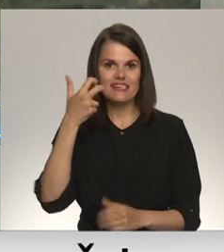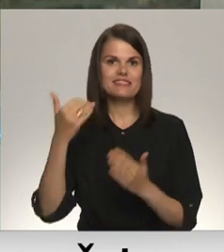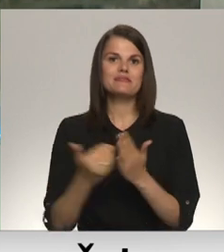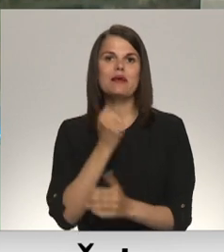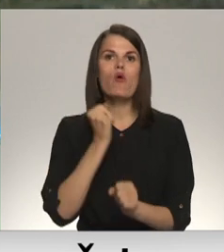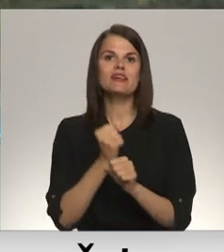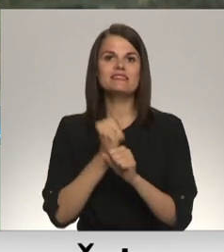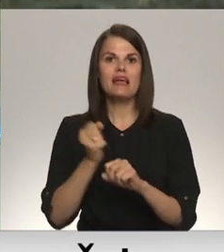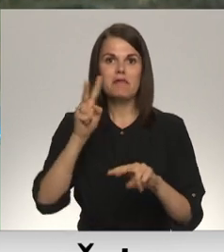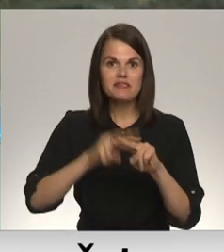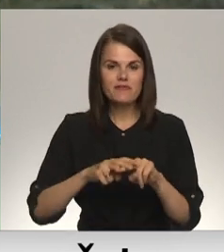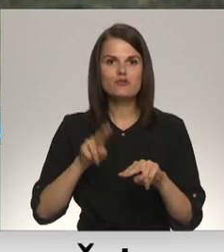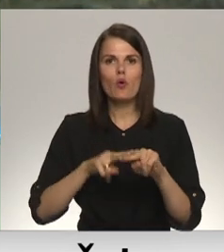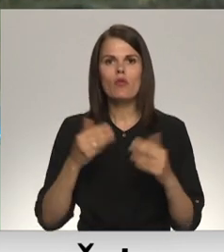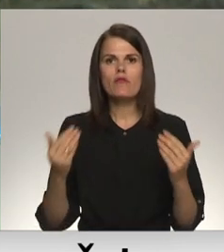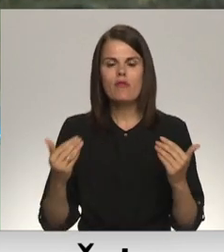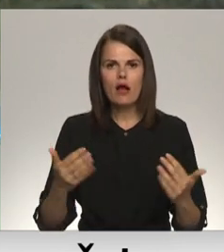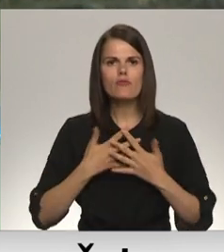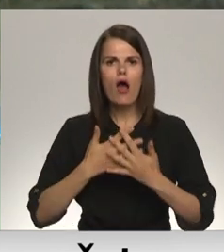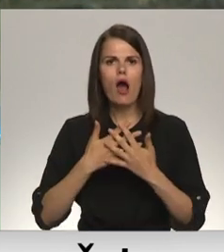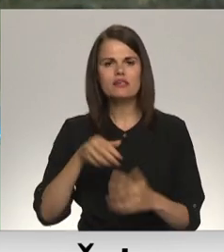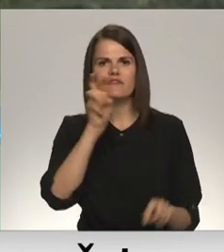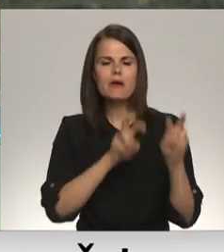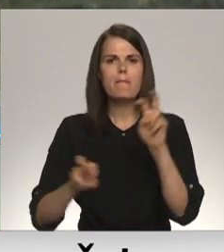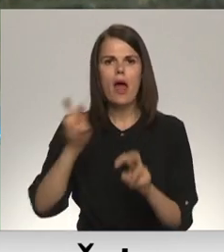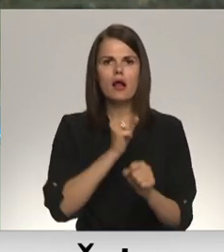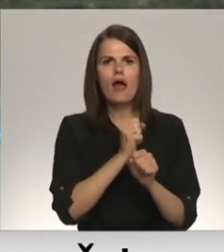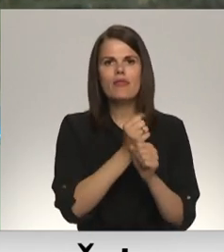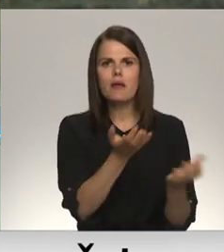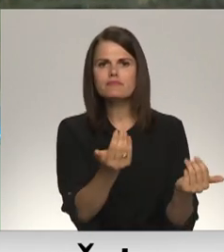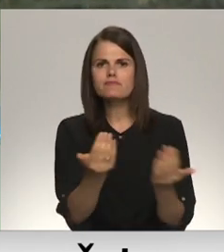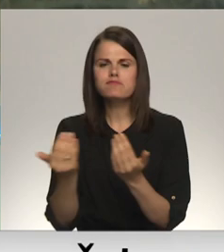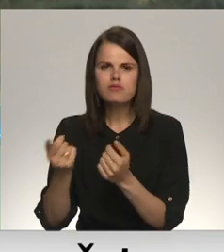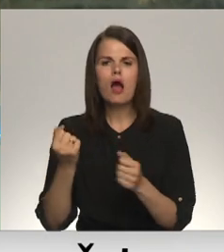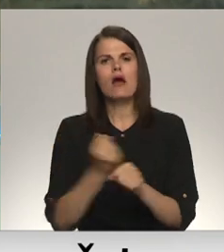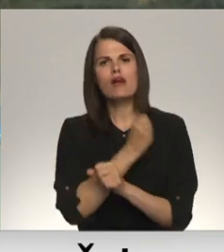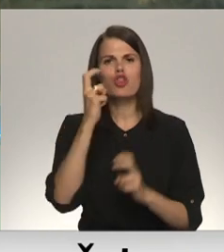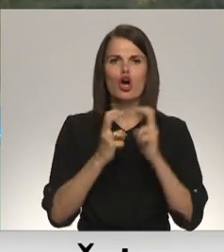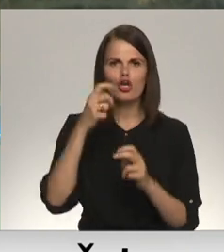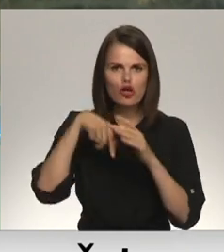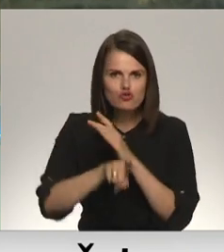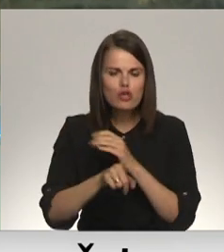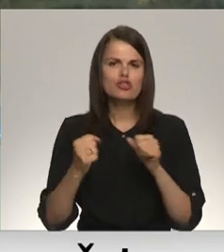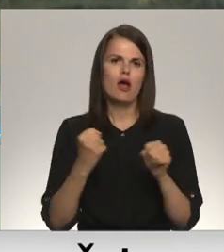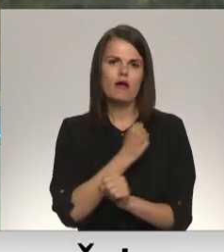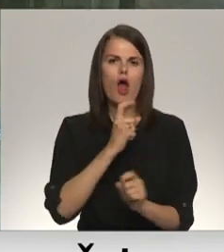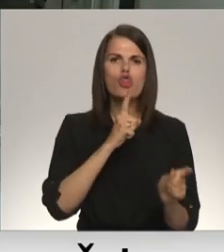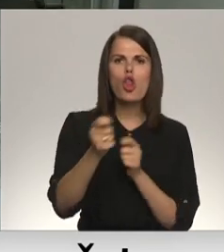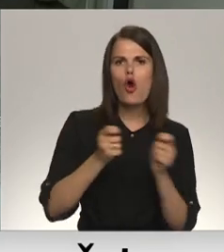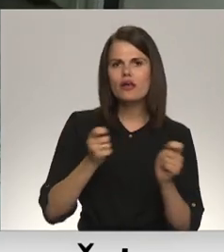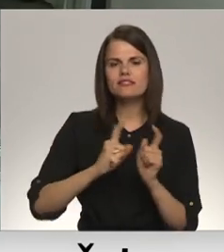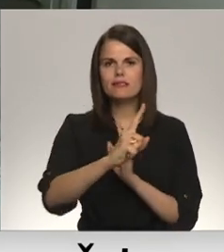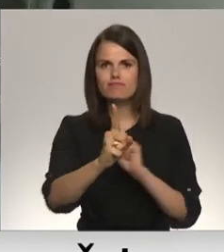pašlaik aktīvi tiek meklēti darbinieki gan ražošanas cehā, gan loģistikas un citās jomās. Plašākā aizkīnas reportāžā.